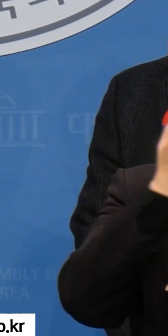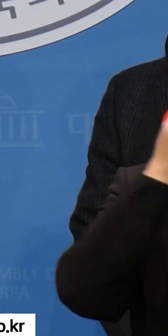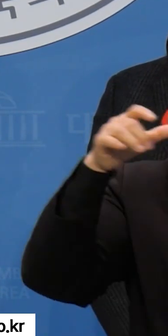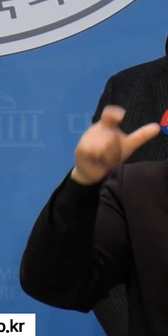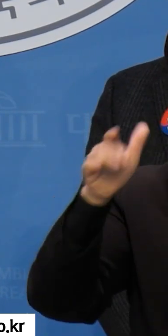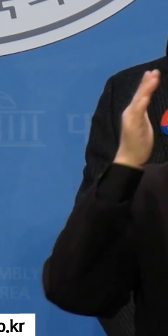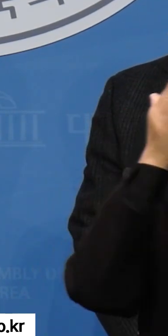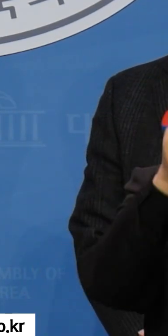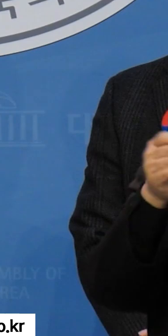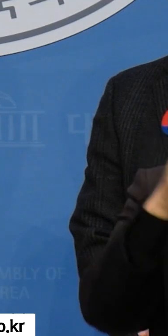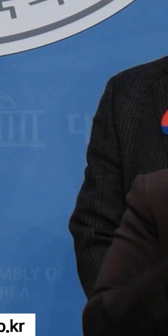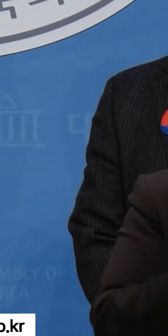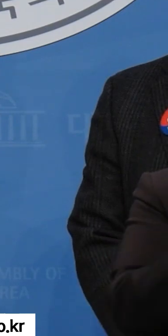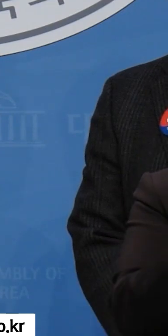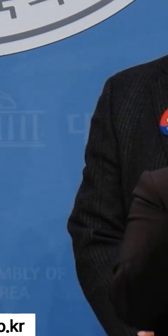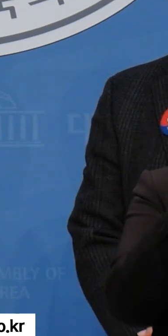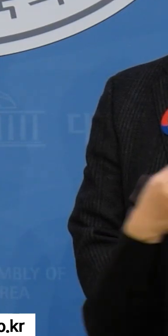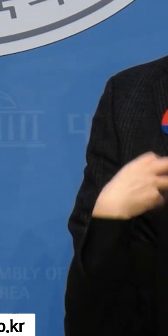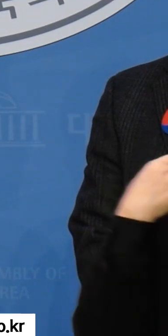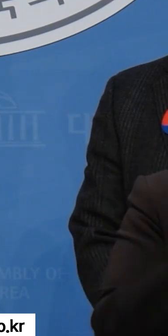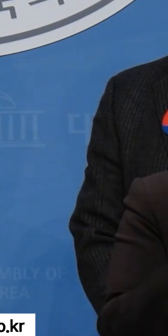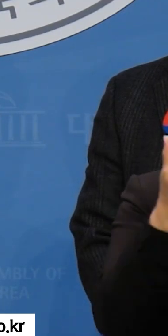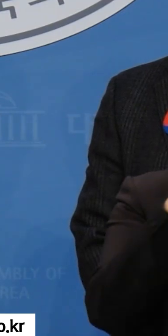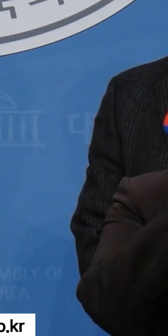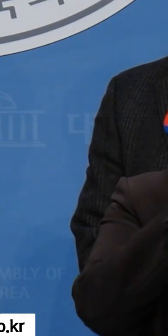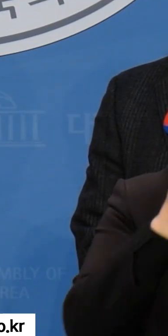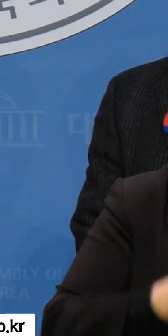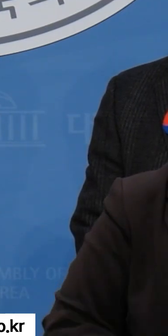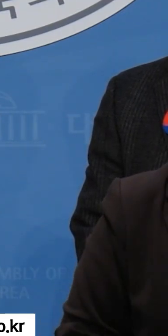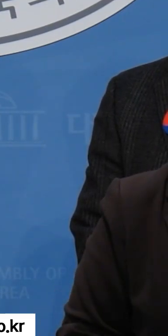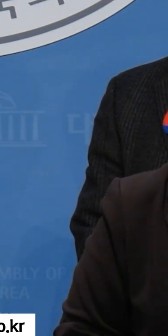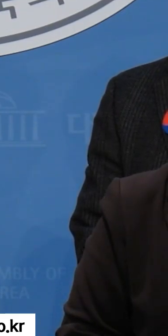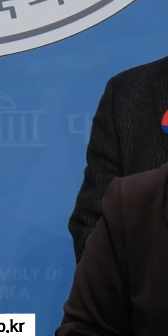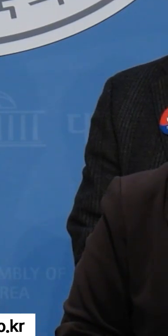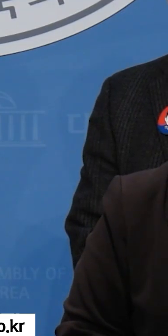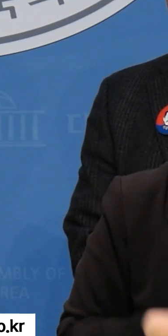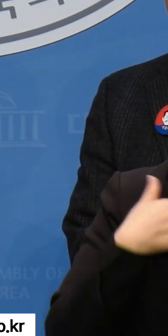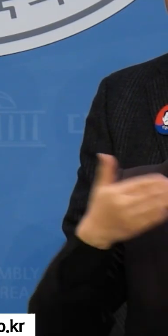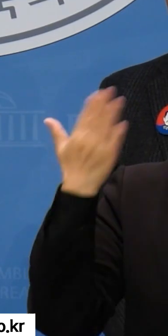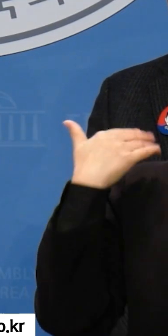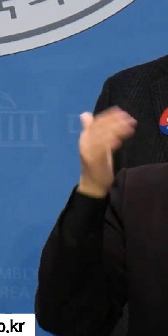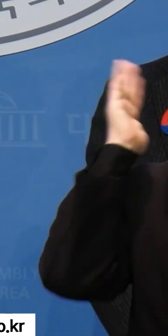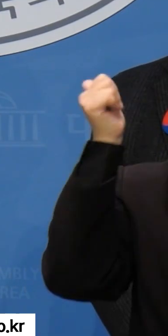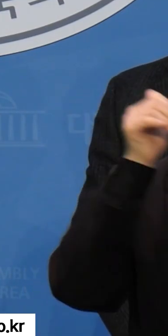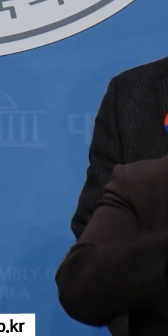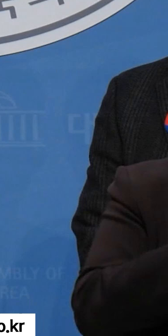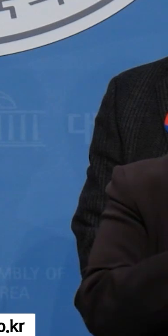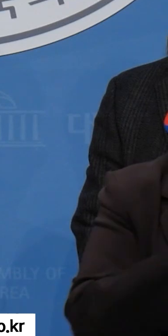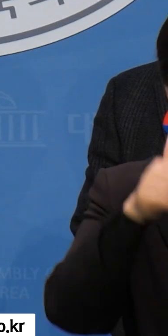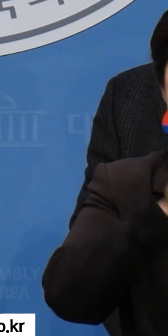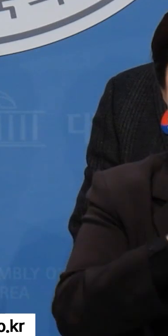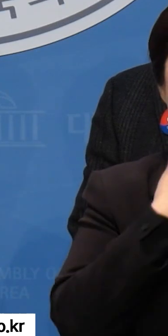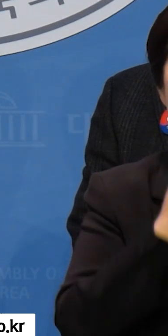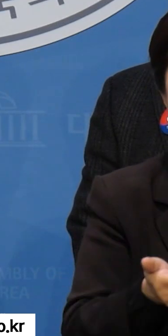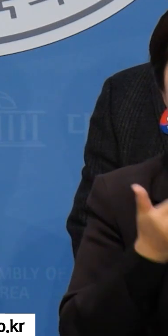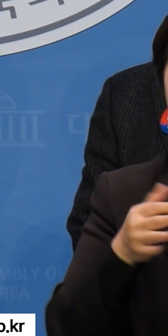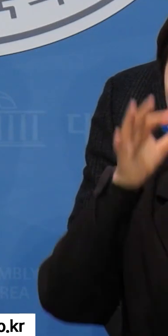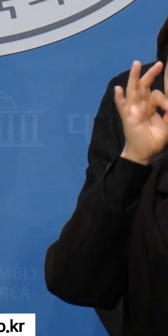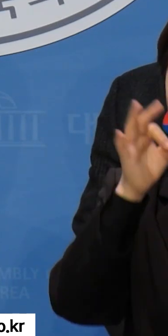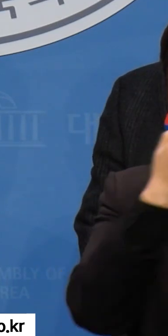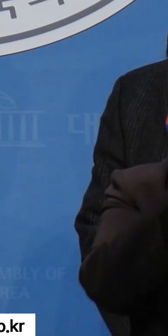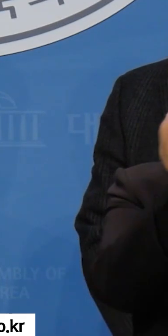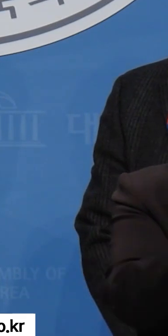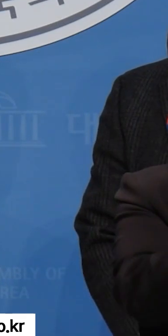방향을 앞으로도 제시하는 데 큰 역할을 하고 싶습니다. 제가 과거 대선과 여러 가지 선거들을 겪어오면서